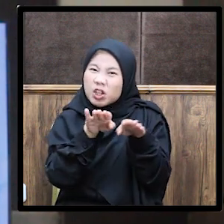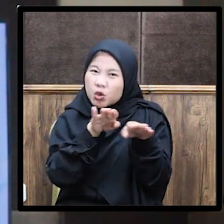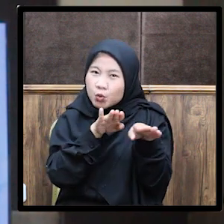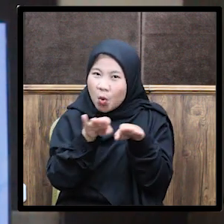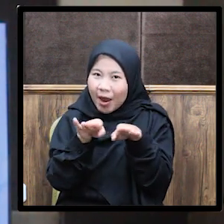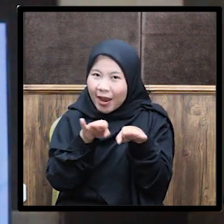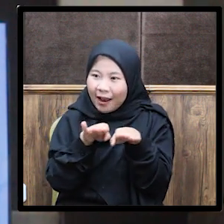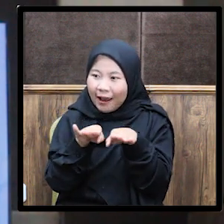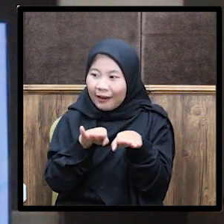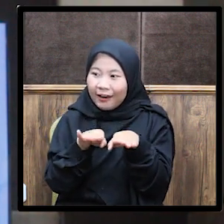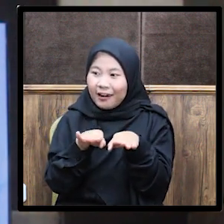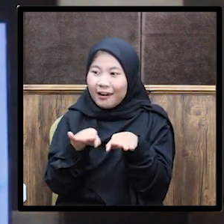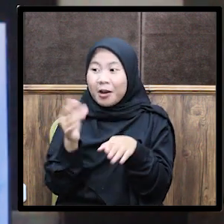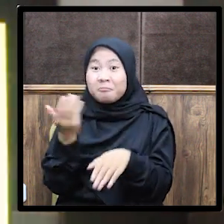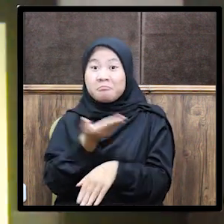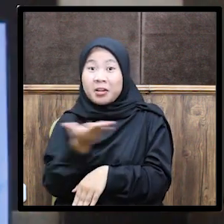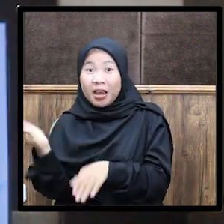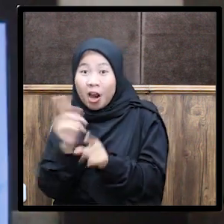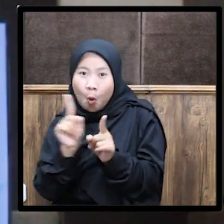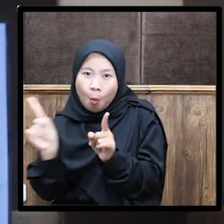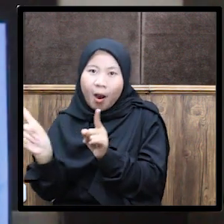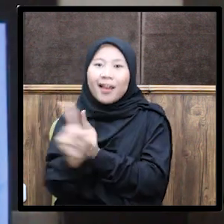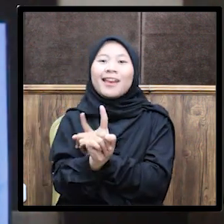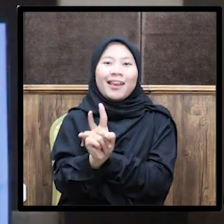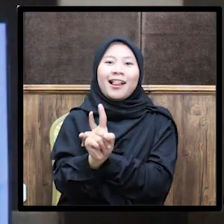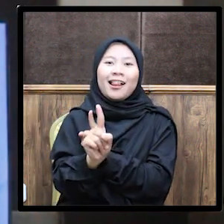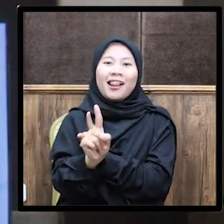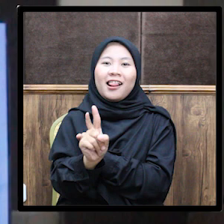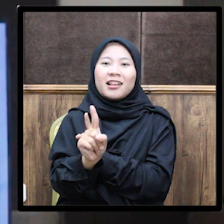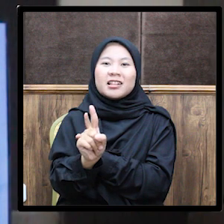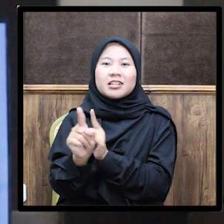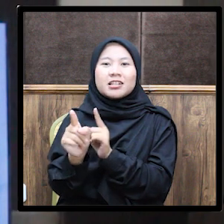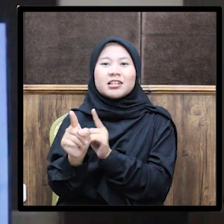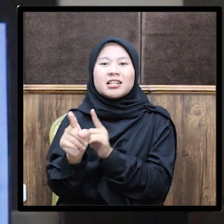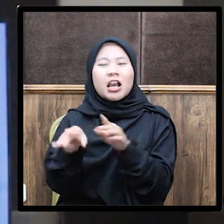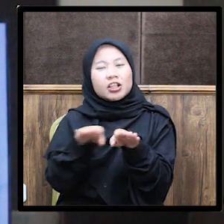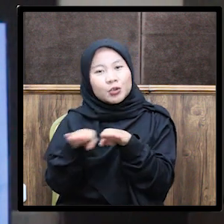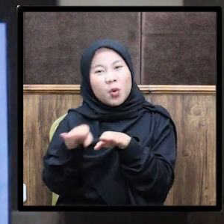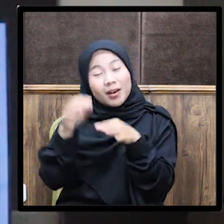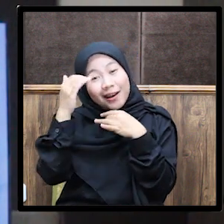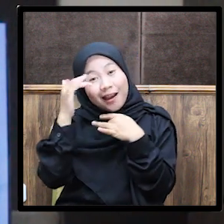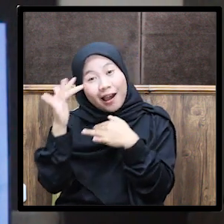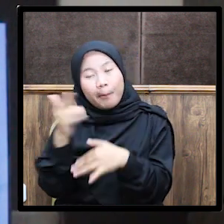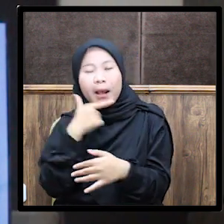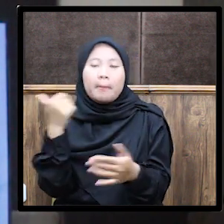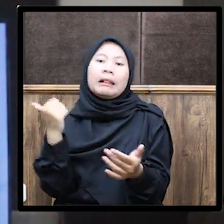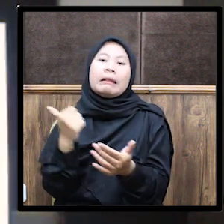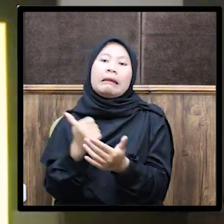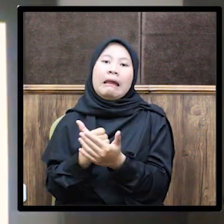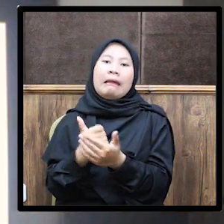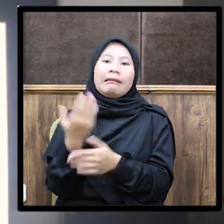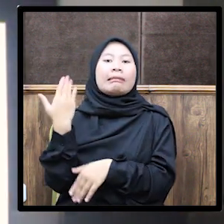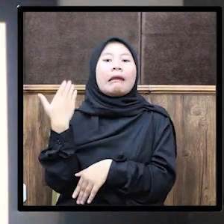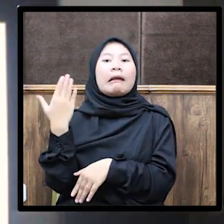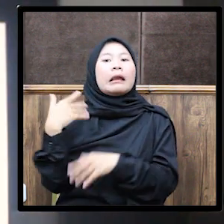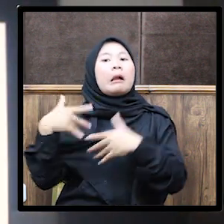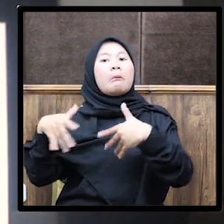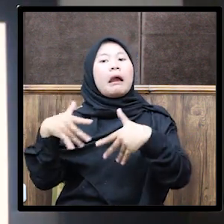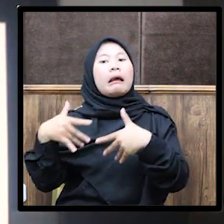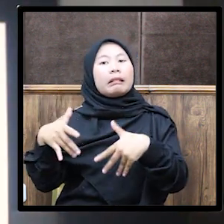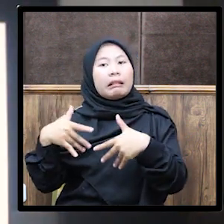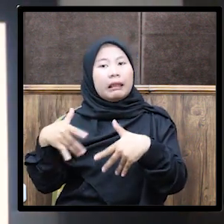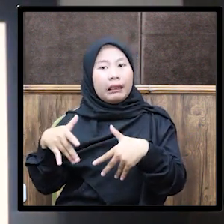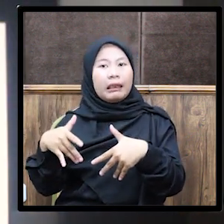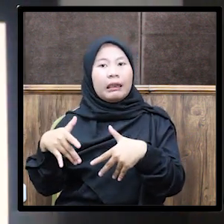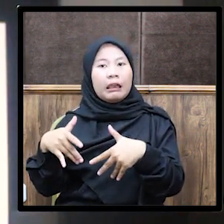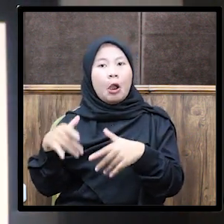yang mewakili kepentingan dan harapan kita. Begitu. Money politik dan berbagai hal upaya untuk mempengaruhi saya